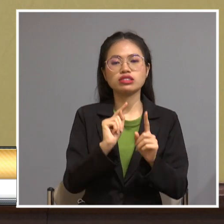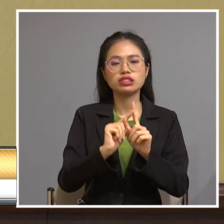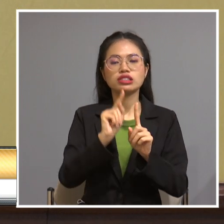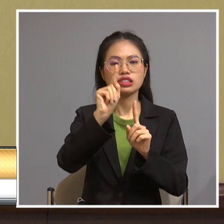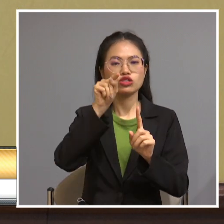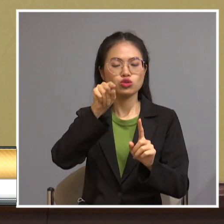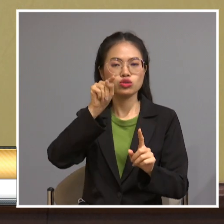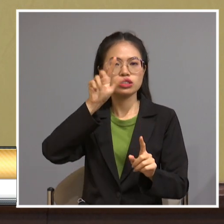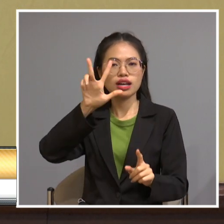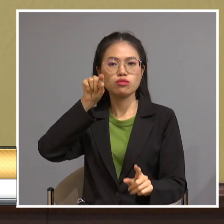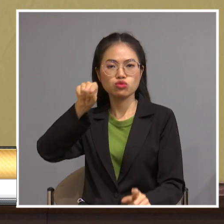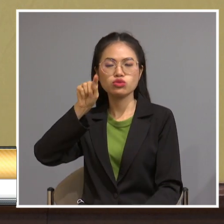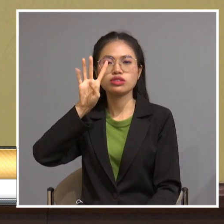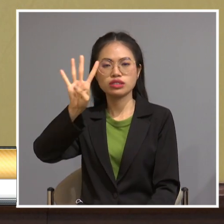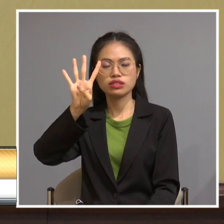3.4